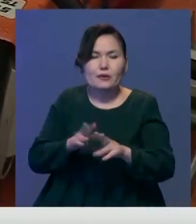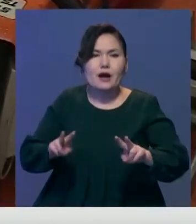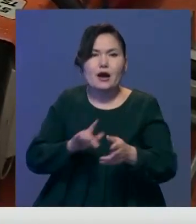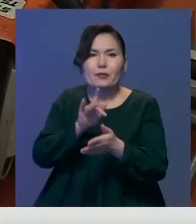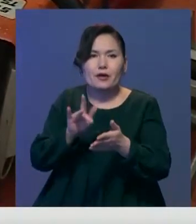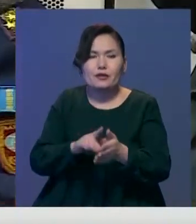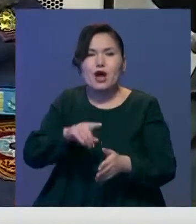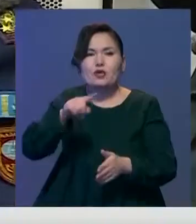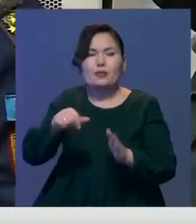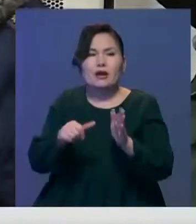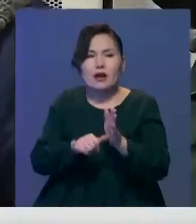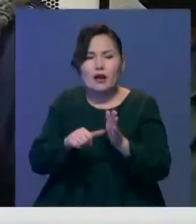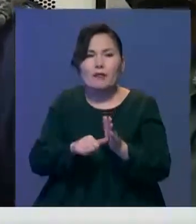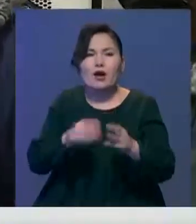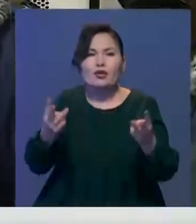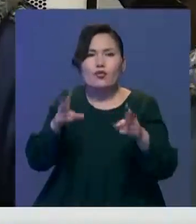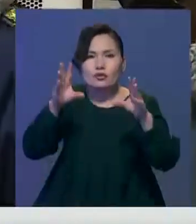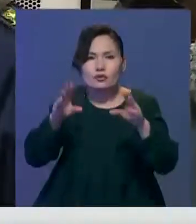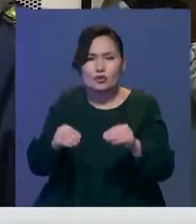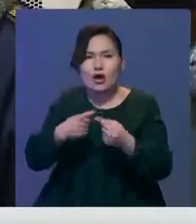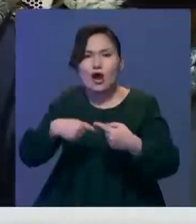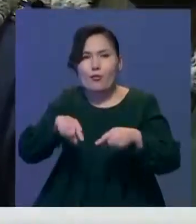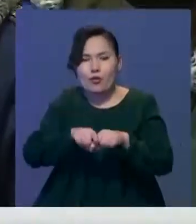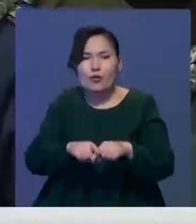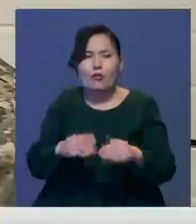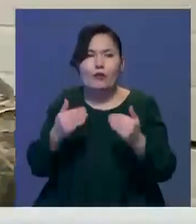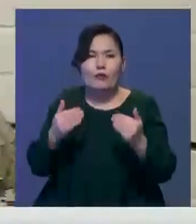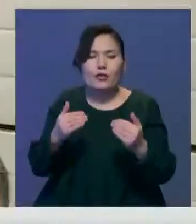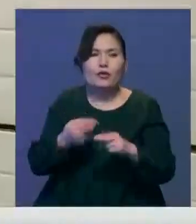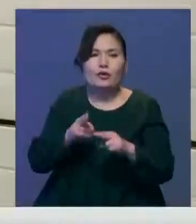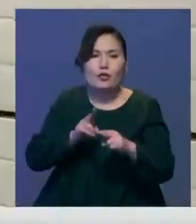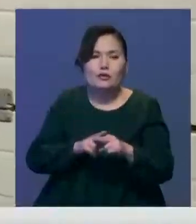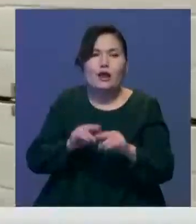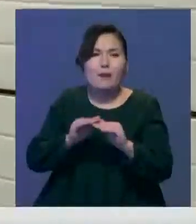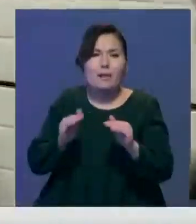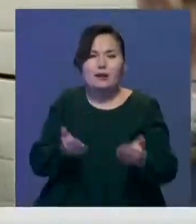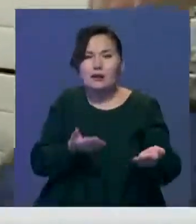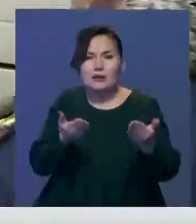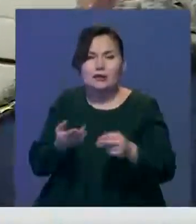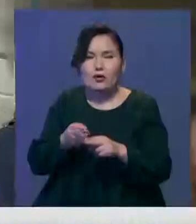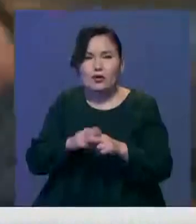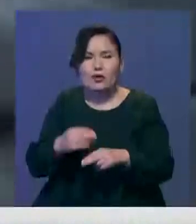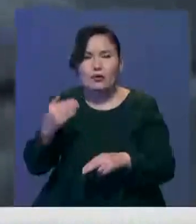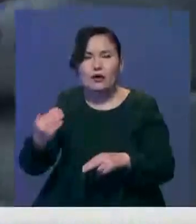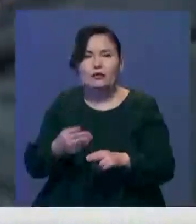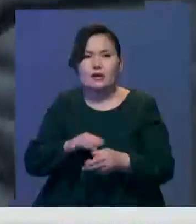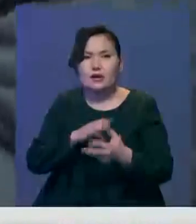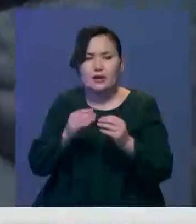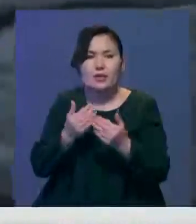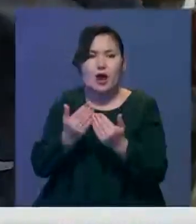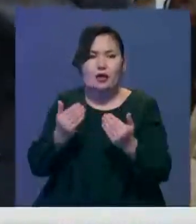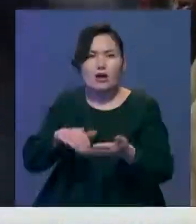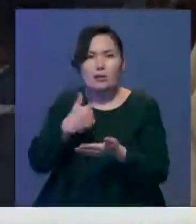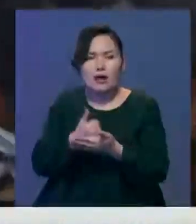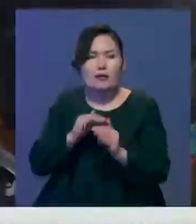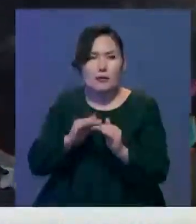Елордадағы нөмірі 6-шы өрт сөндіру бөлімі соған дәлел. Ұжыммен бүгін төтенше жағдайлар министрі Юрий Ильин кездесті. Көп кешікпей көрменің басты